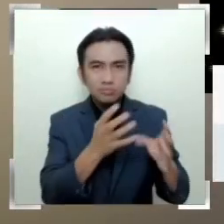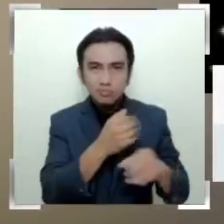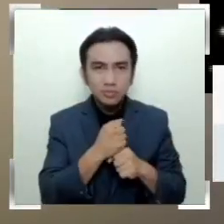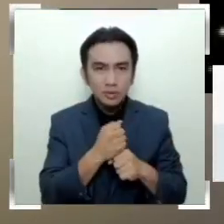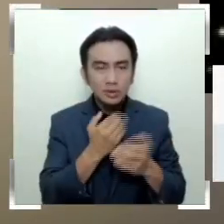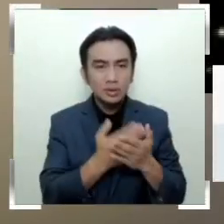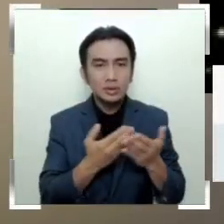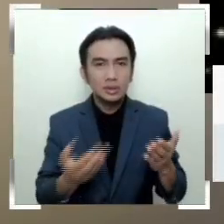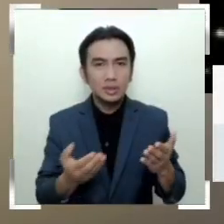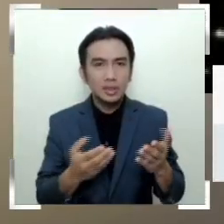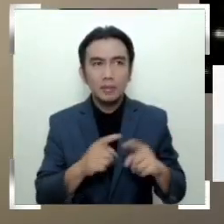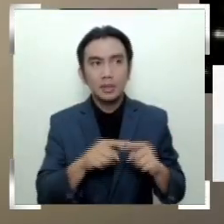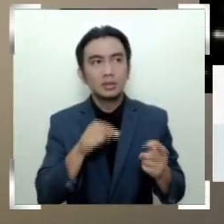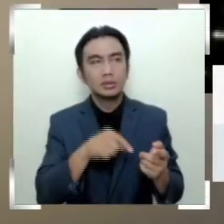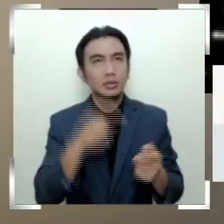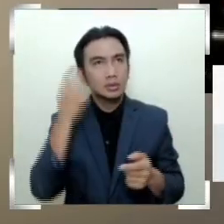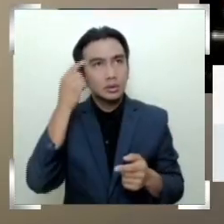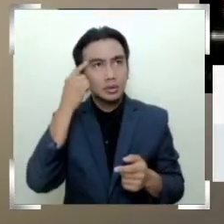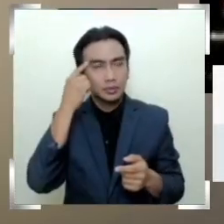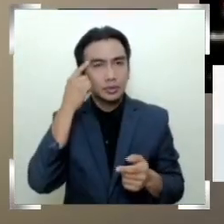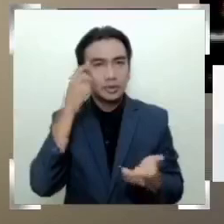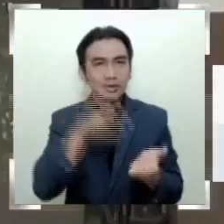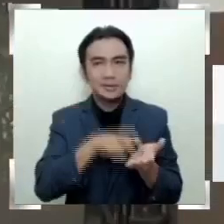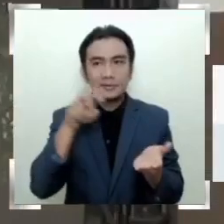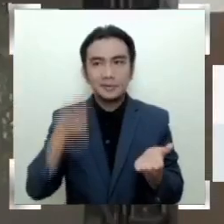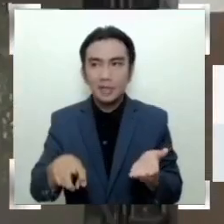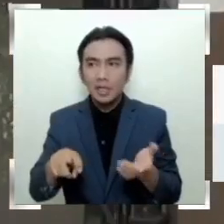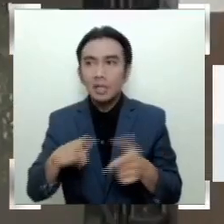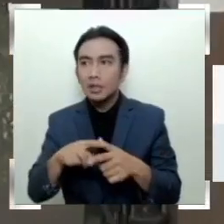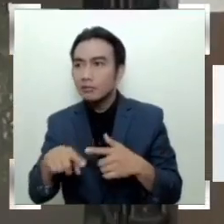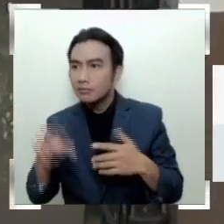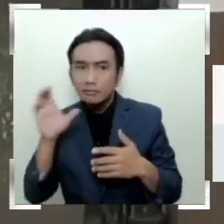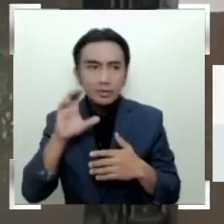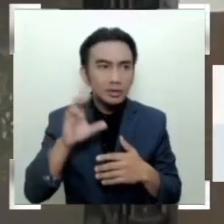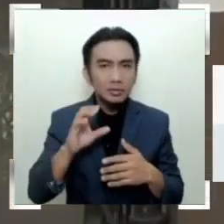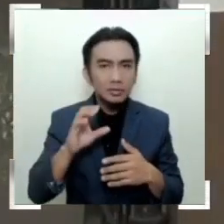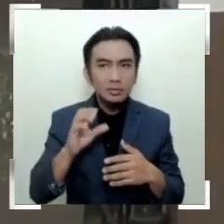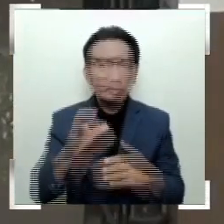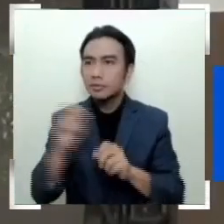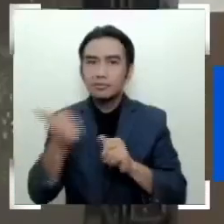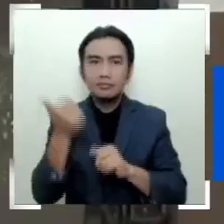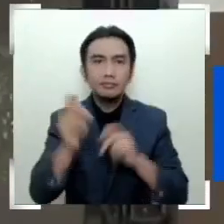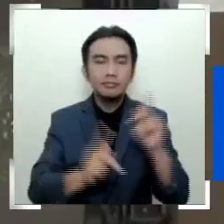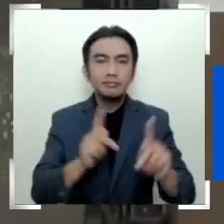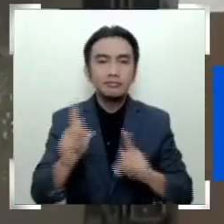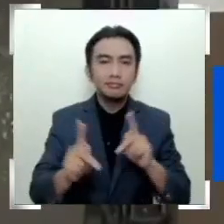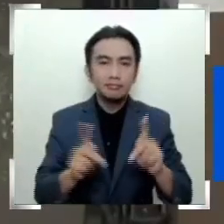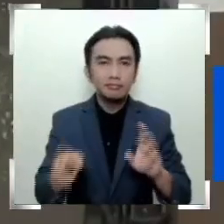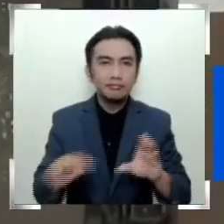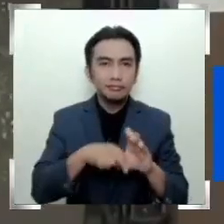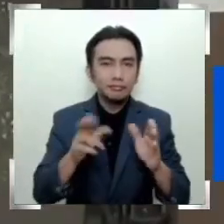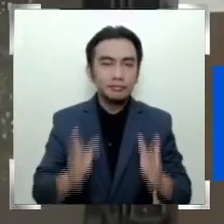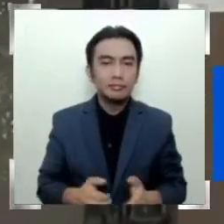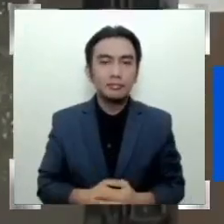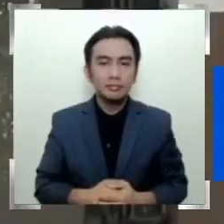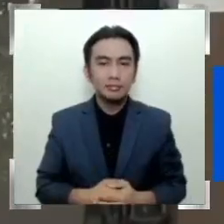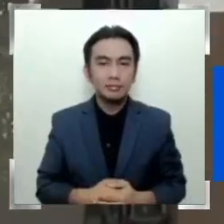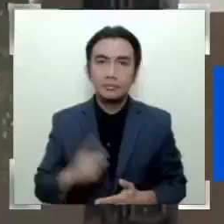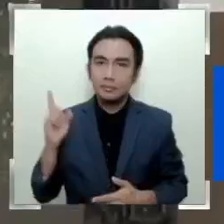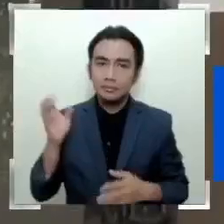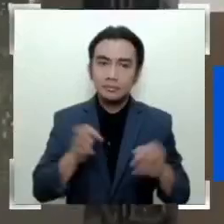siya nagdalawang isip na sumagip ng iba pang pasahero. Nang nakasurvive na kami last year, nasa ano na kami, kami na yung nanagip doon,